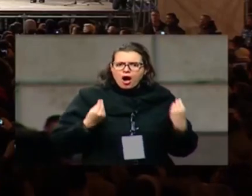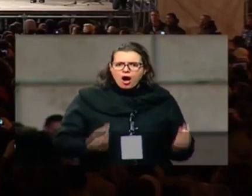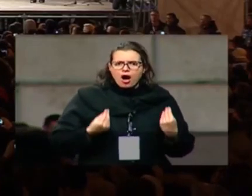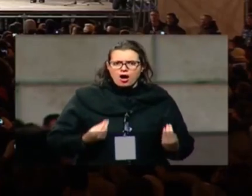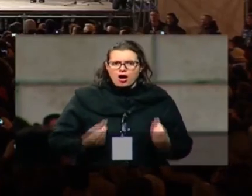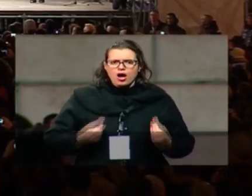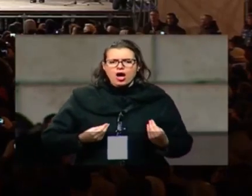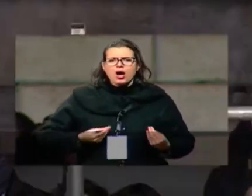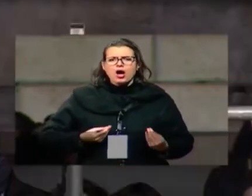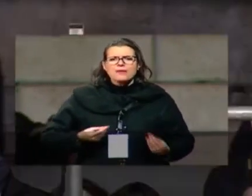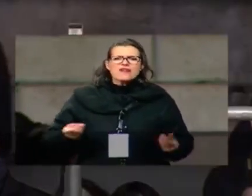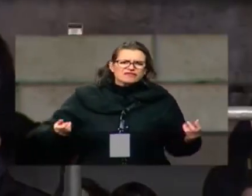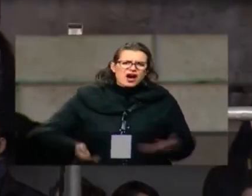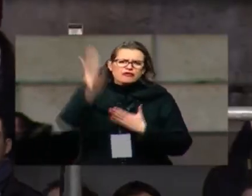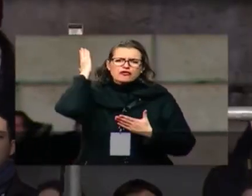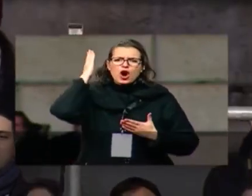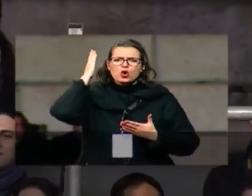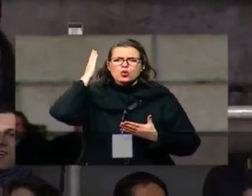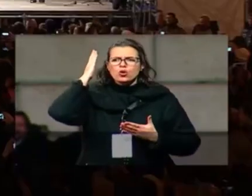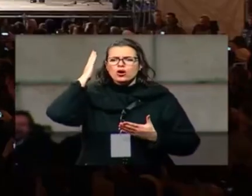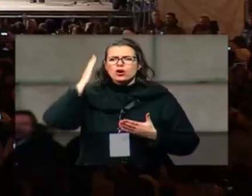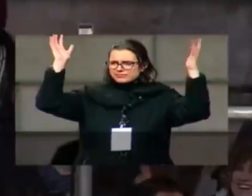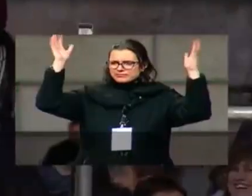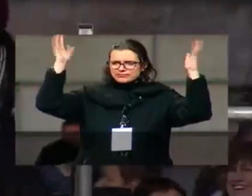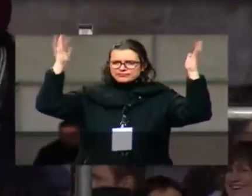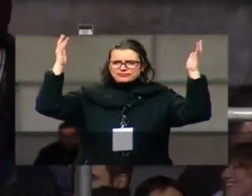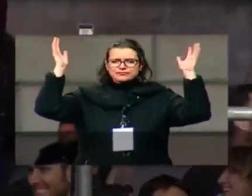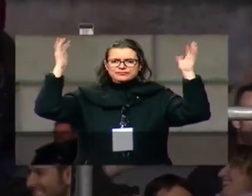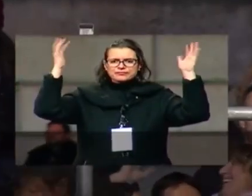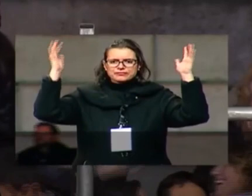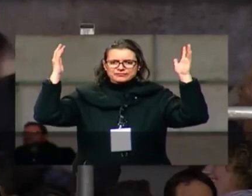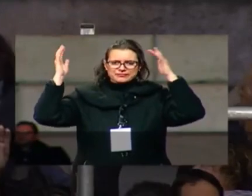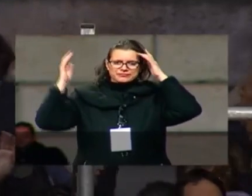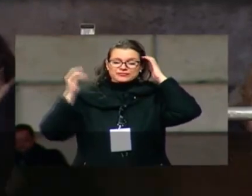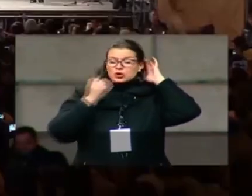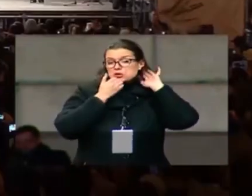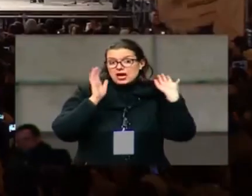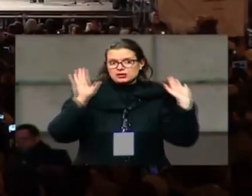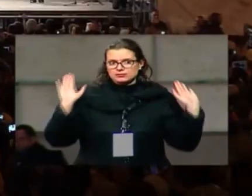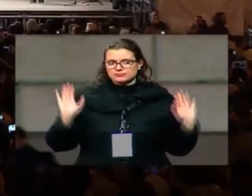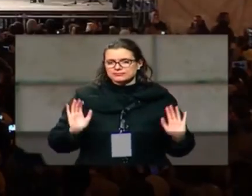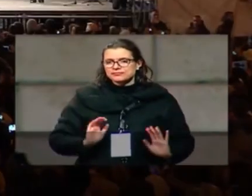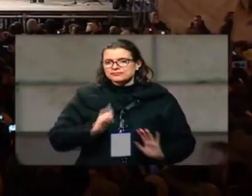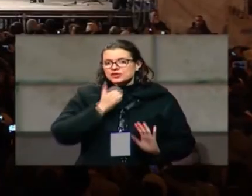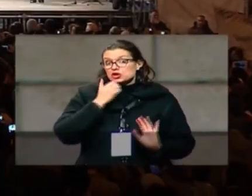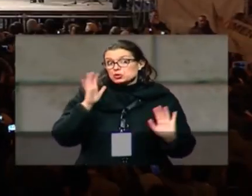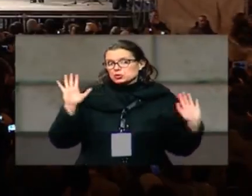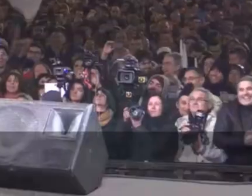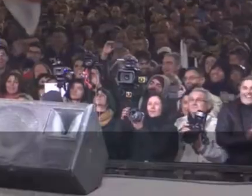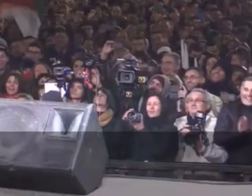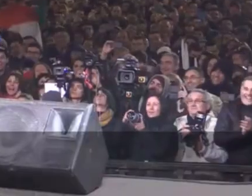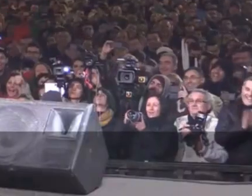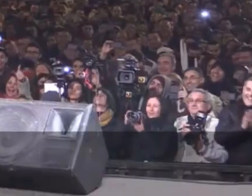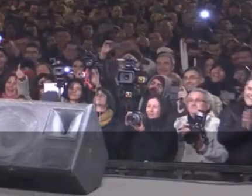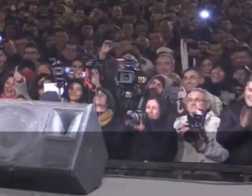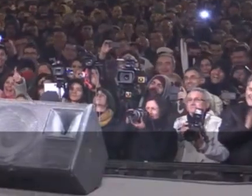Ma andate a fare culo bene Basta Scusate andrà in onda solo questa